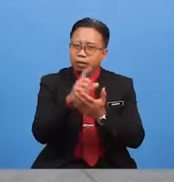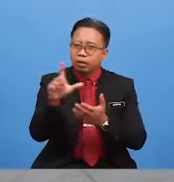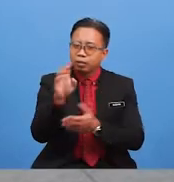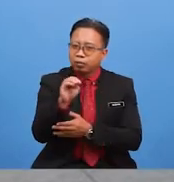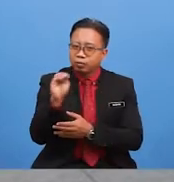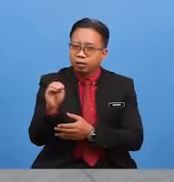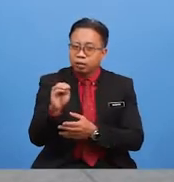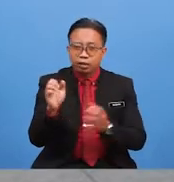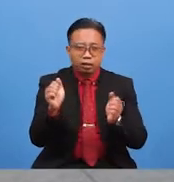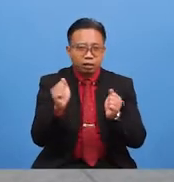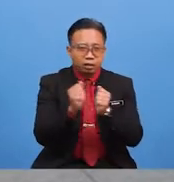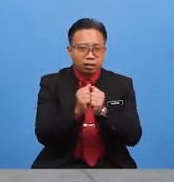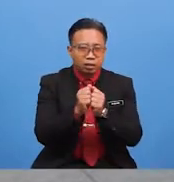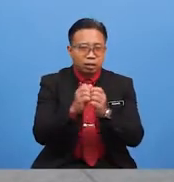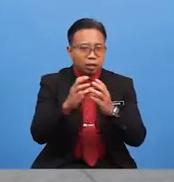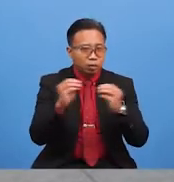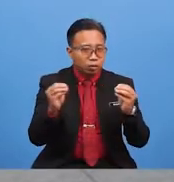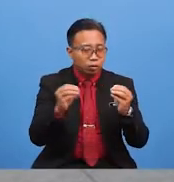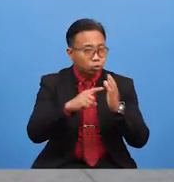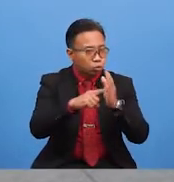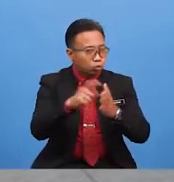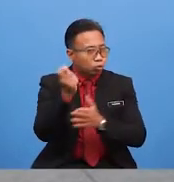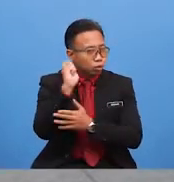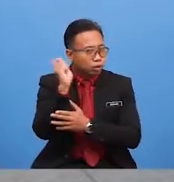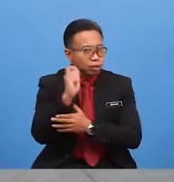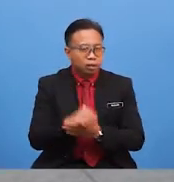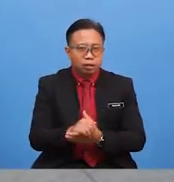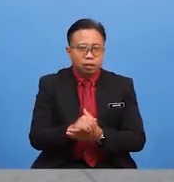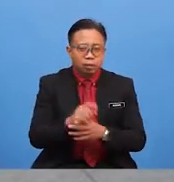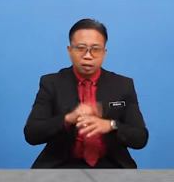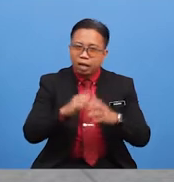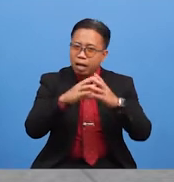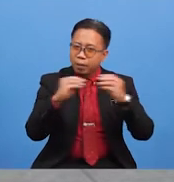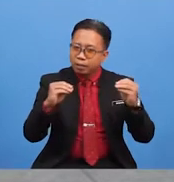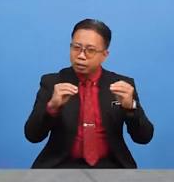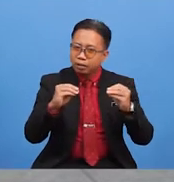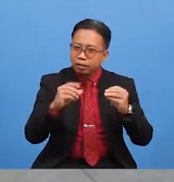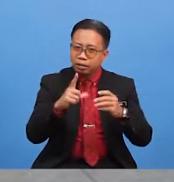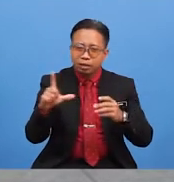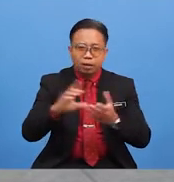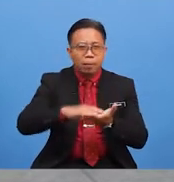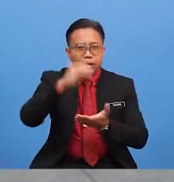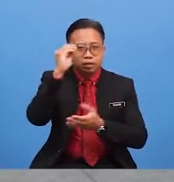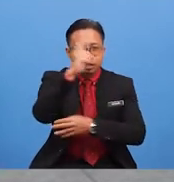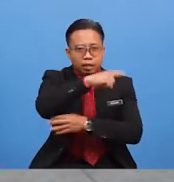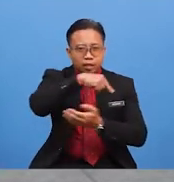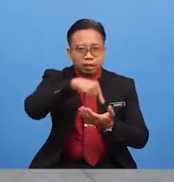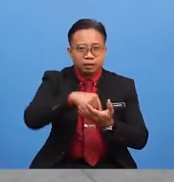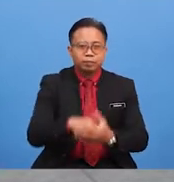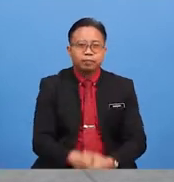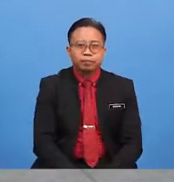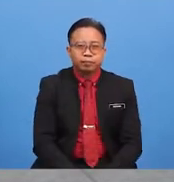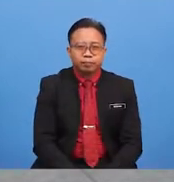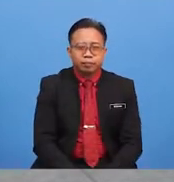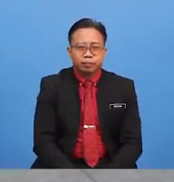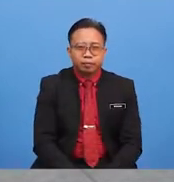Baiklah murid-murid, dengan berakhirnya demonstrasi video sebentar tadi, maka berakhirlah sesi pembelajaran kita pada